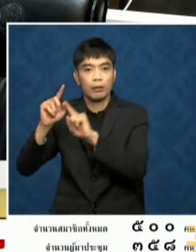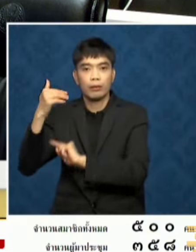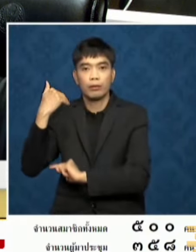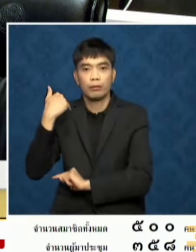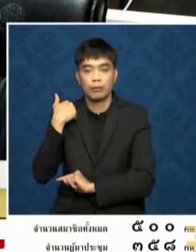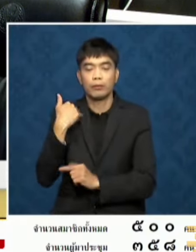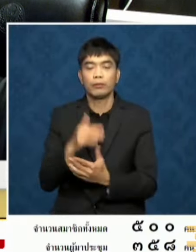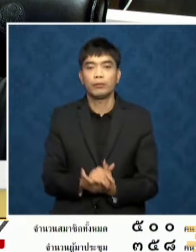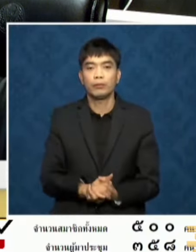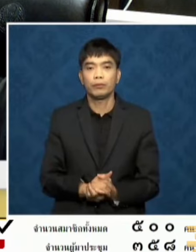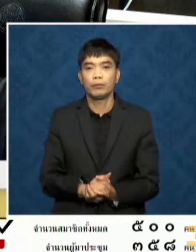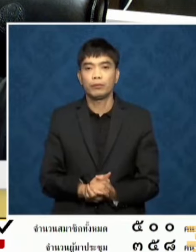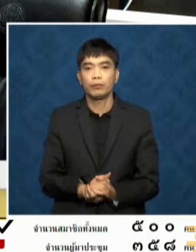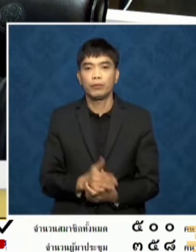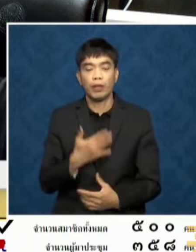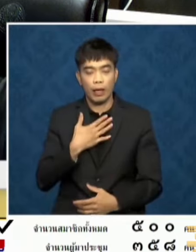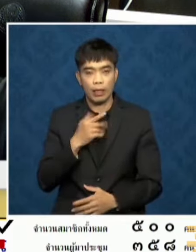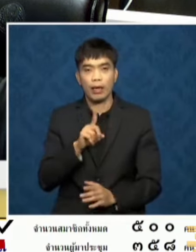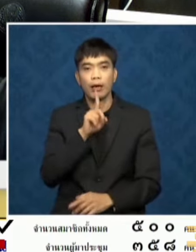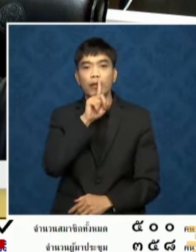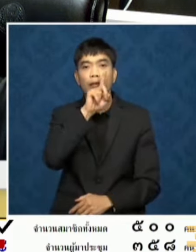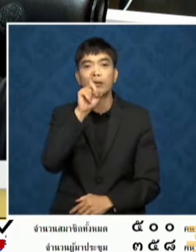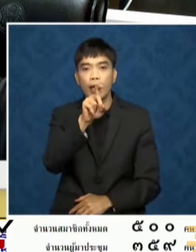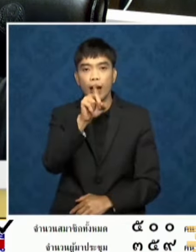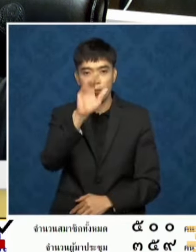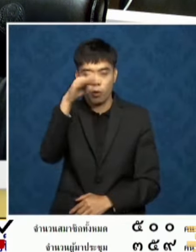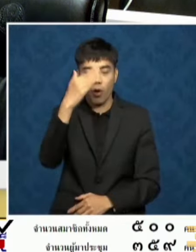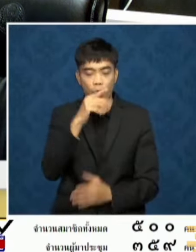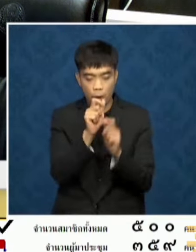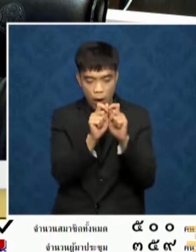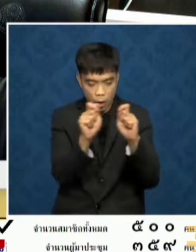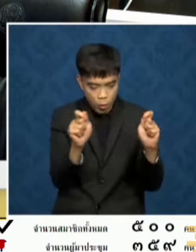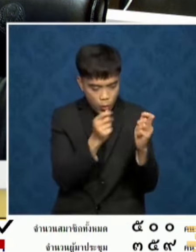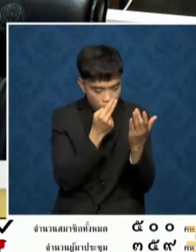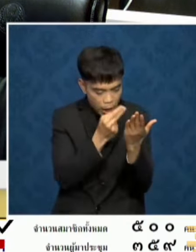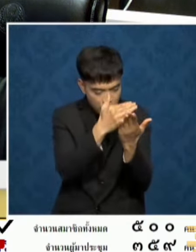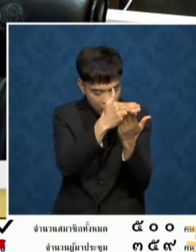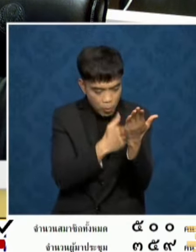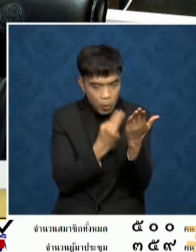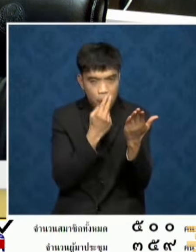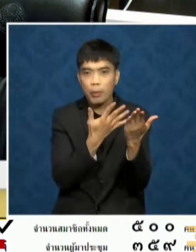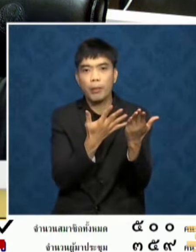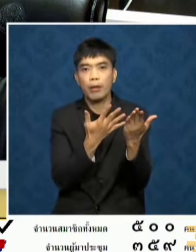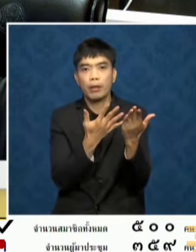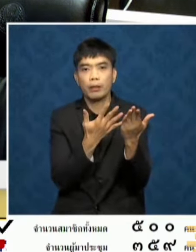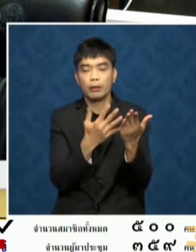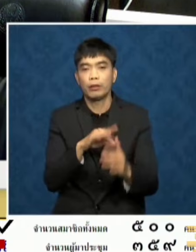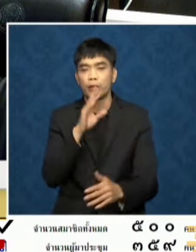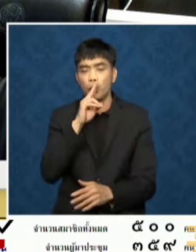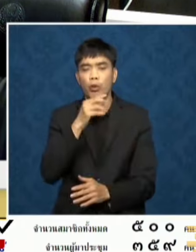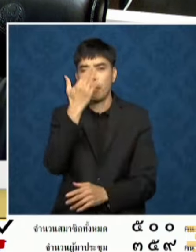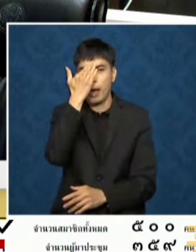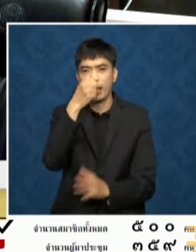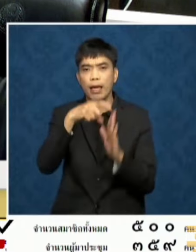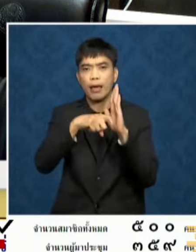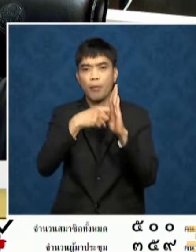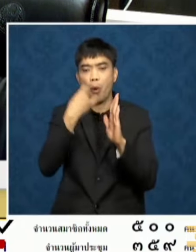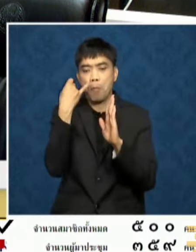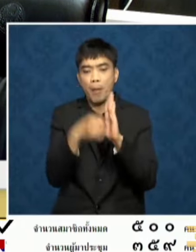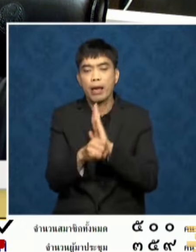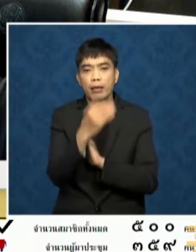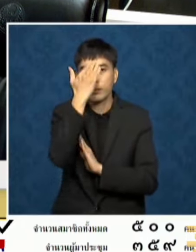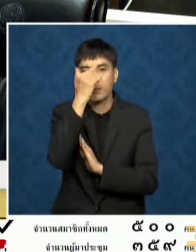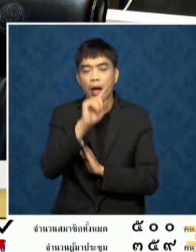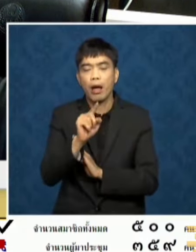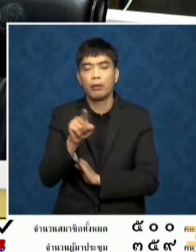คำถามก่อนเพราะว่าไม่ได้อยู่ในอนุนะครับไม่ได้เห็นในรายละเอียดของโครงการต่างๆที่บอกว่าผิดเรื่องผิดราวเพราะอะไรครับท่านประธานเ